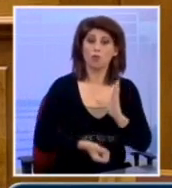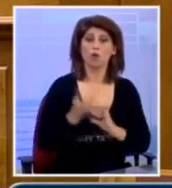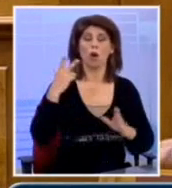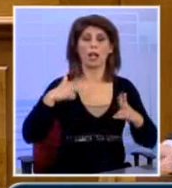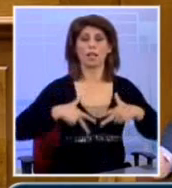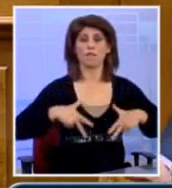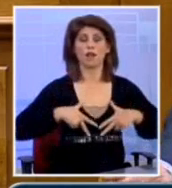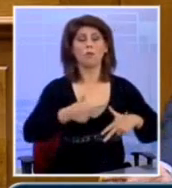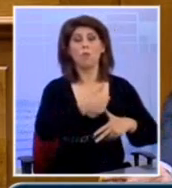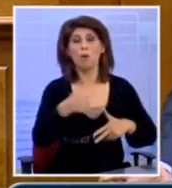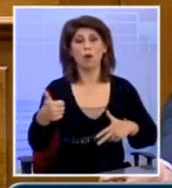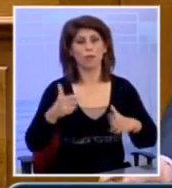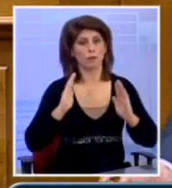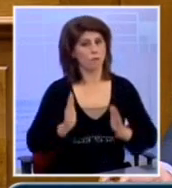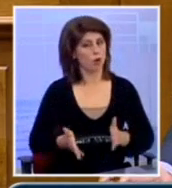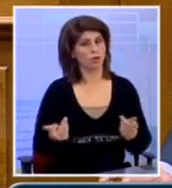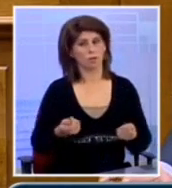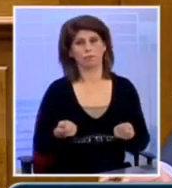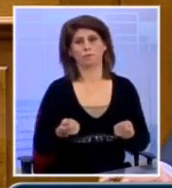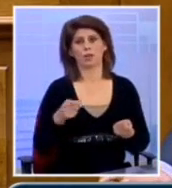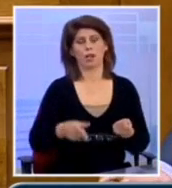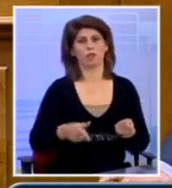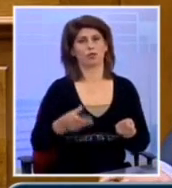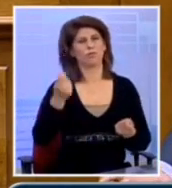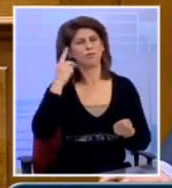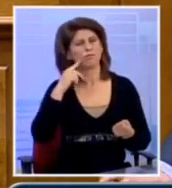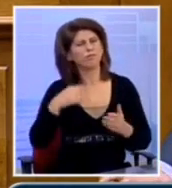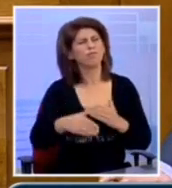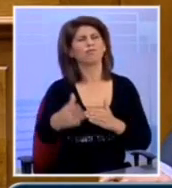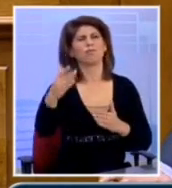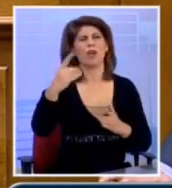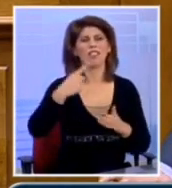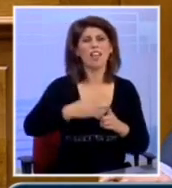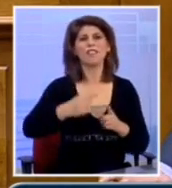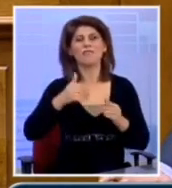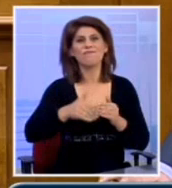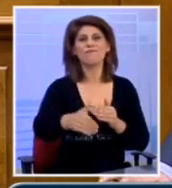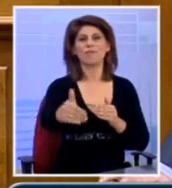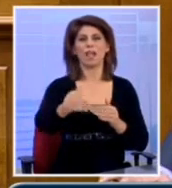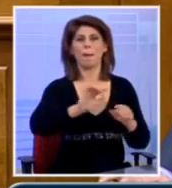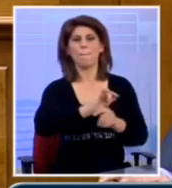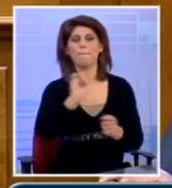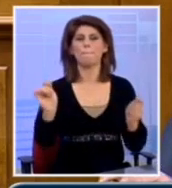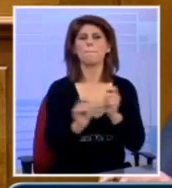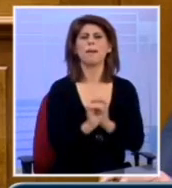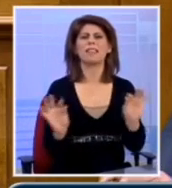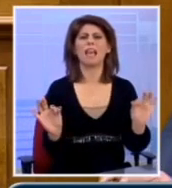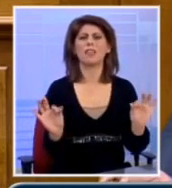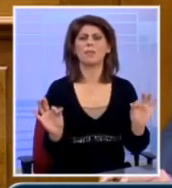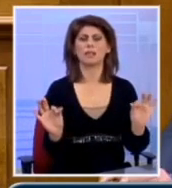είναι η μοναδική που μπορεί να υλοποιήσει αυτό το φιλόδοξο σχέδιο μεταρρυθμίσεων. Για έναν κυρίως